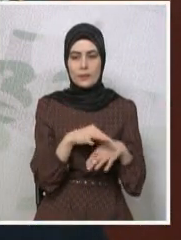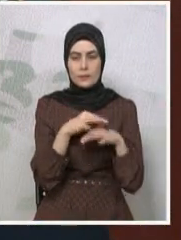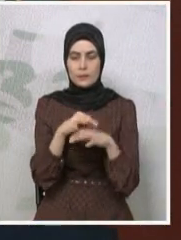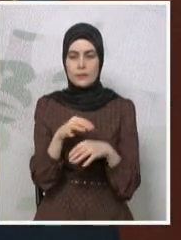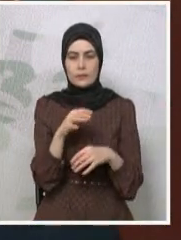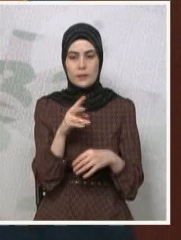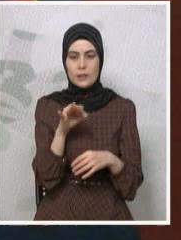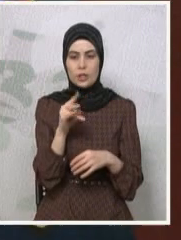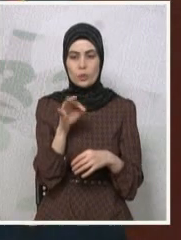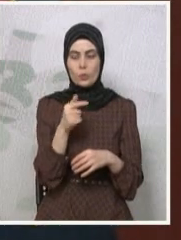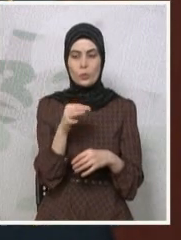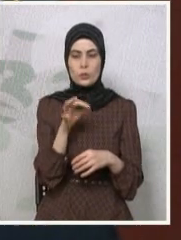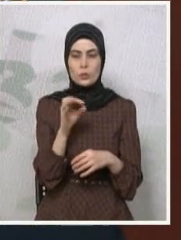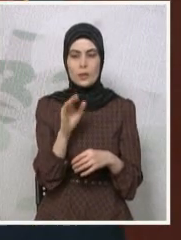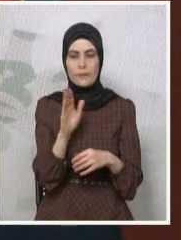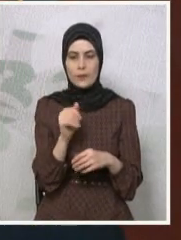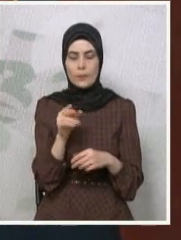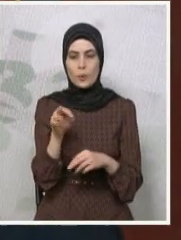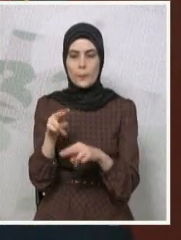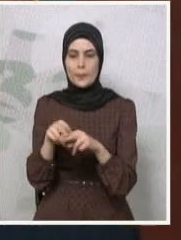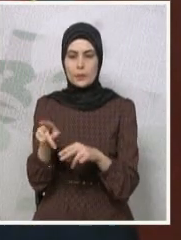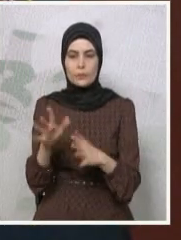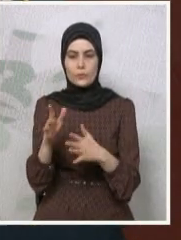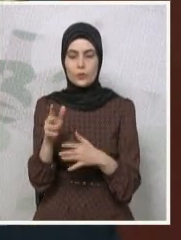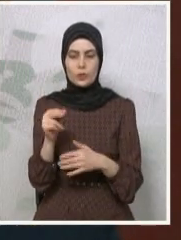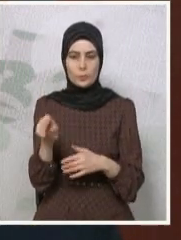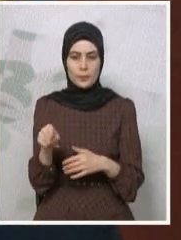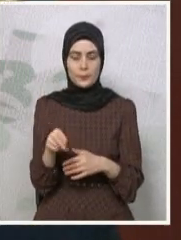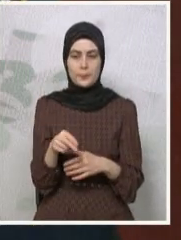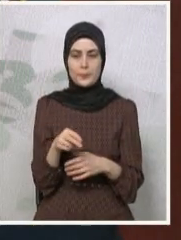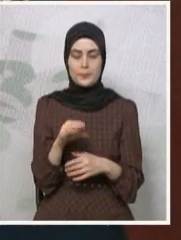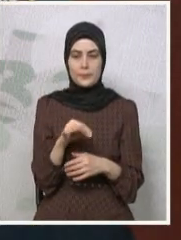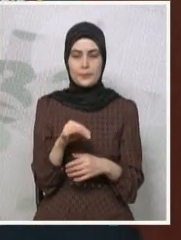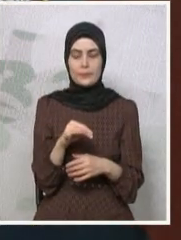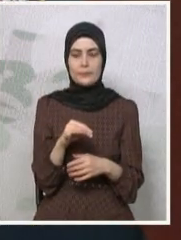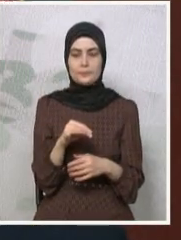по предназначению, ну, так скажем, по месту вызова. Вот. И